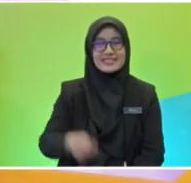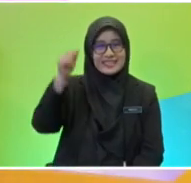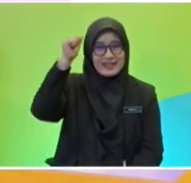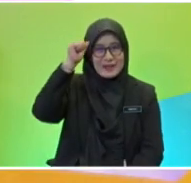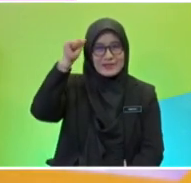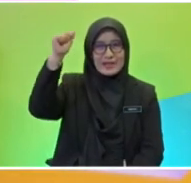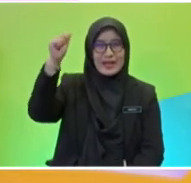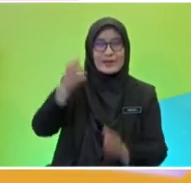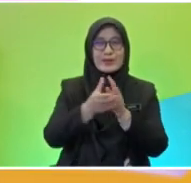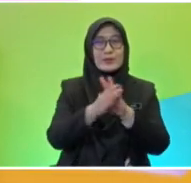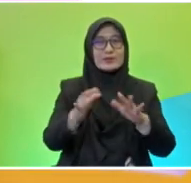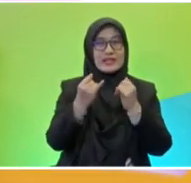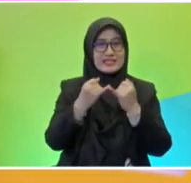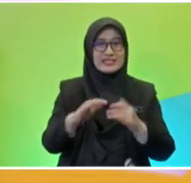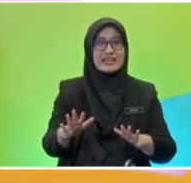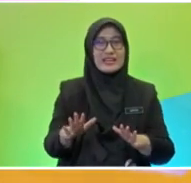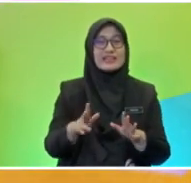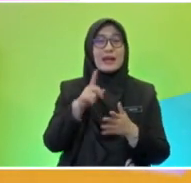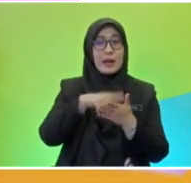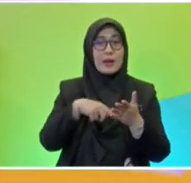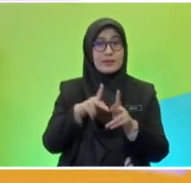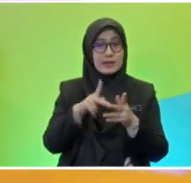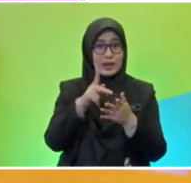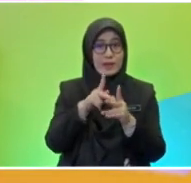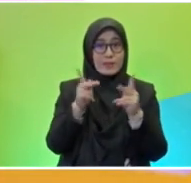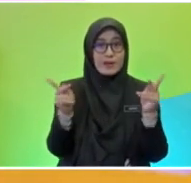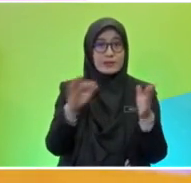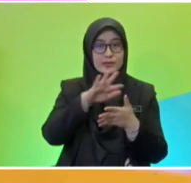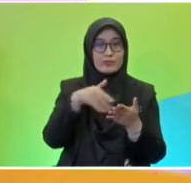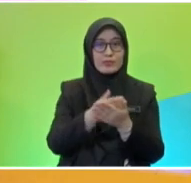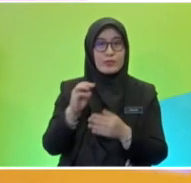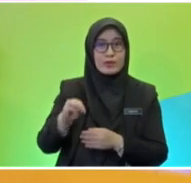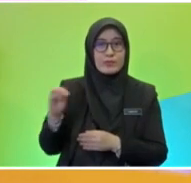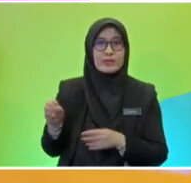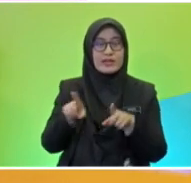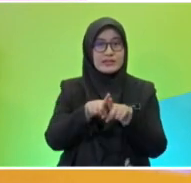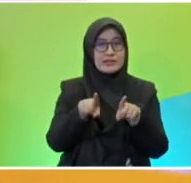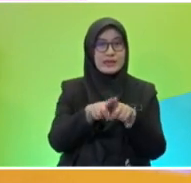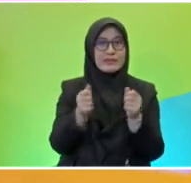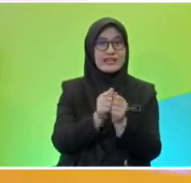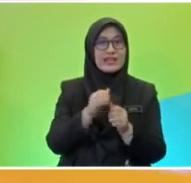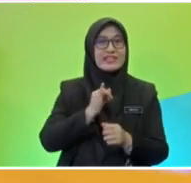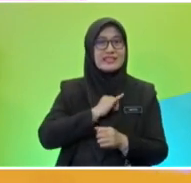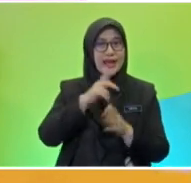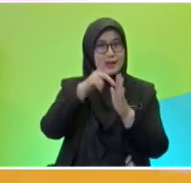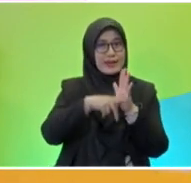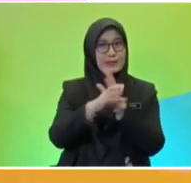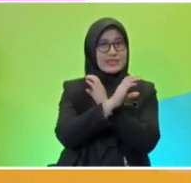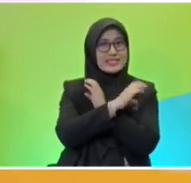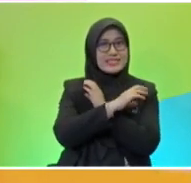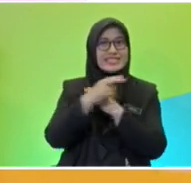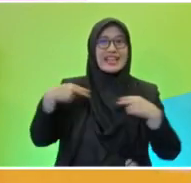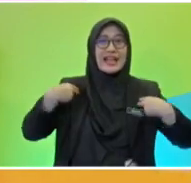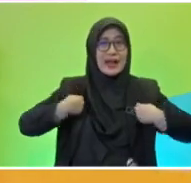Salam sejahtera. Apa khabar murid-murid semua? Selamat datang ke Prasekolah bersama dengan saya, pecinta haiwan, Abang Akmal Nazri.